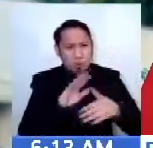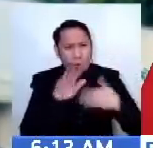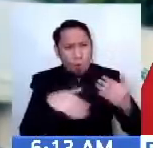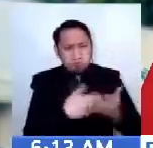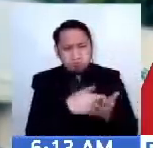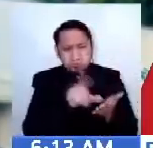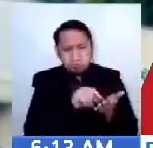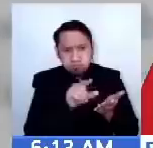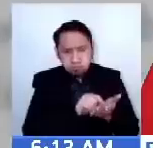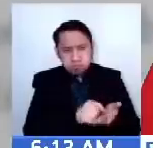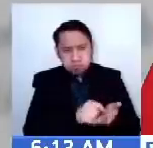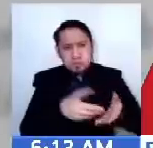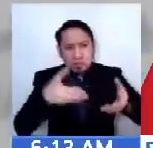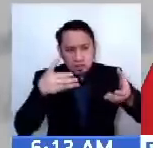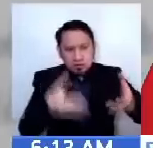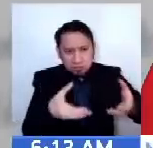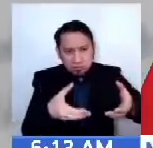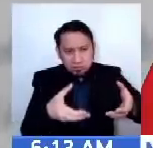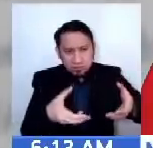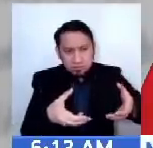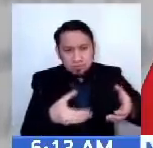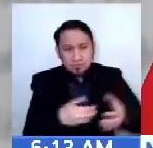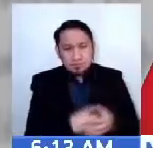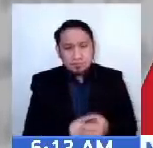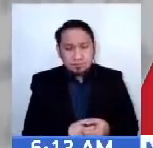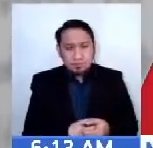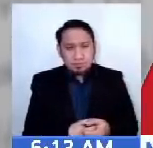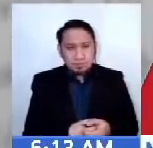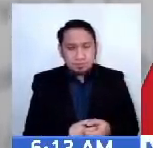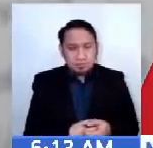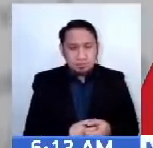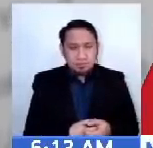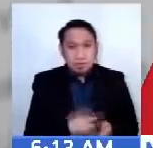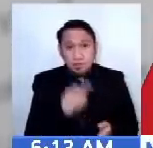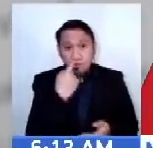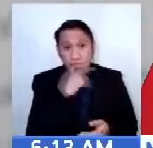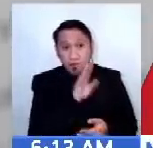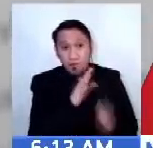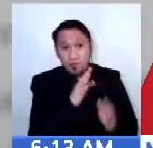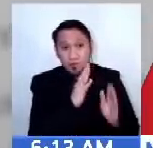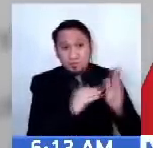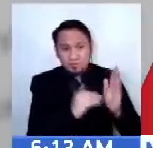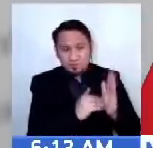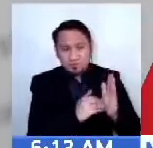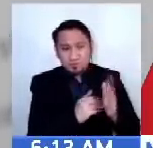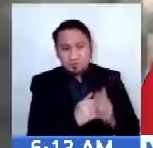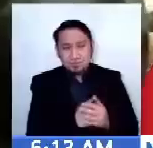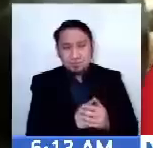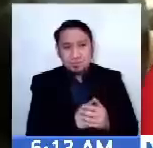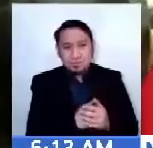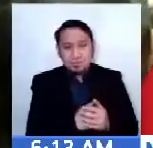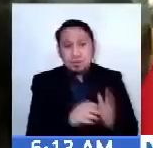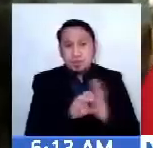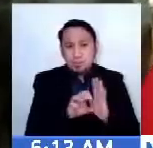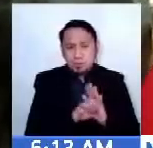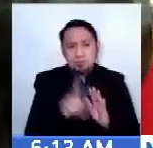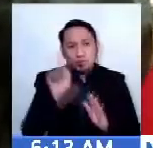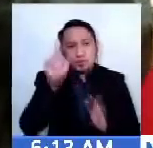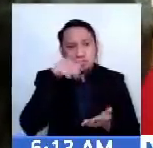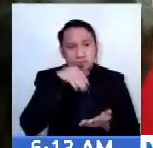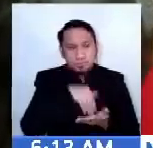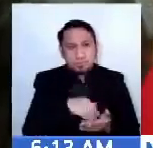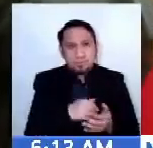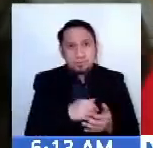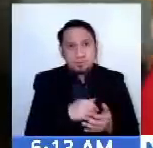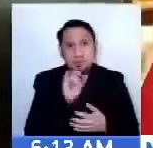number na yan o yung mismong sa New Zealand na yan ay isang buong batch, halimbawa 1,000. And therefore po, kung